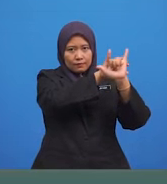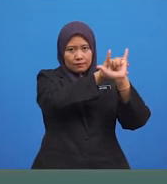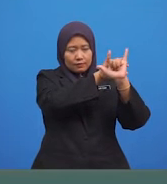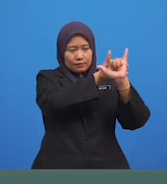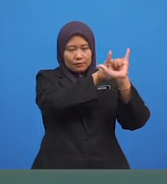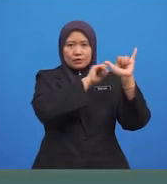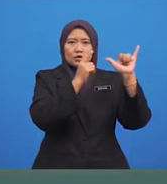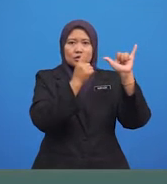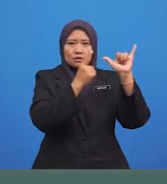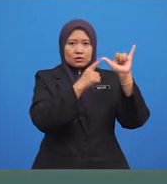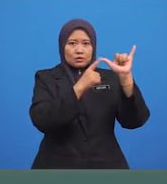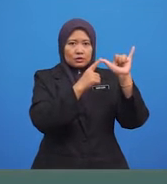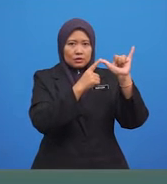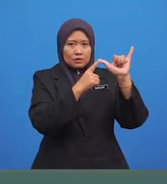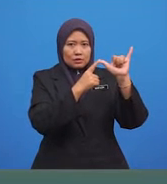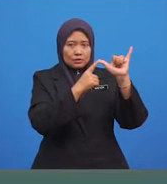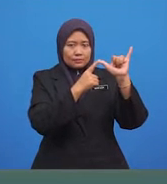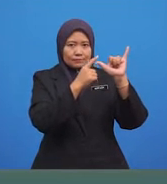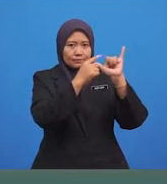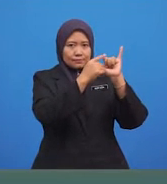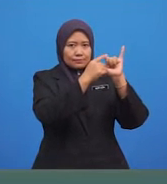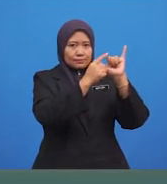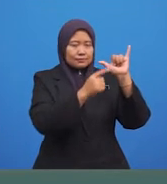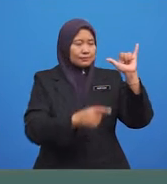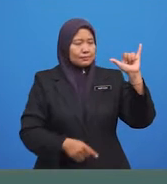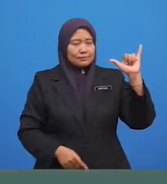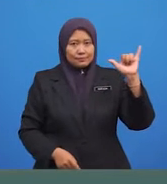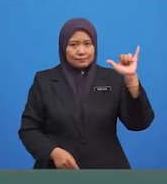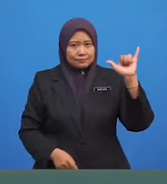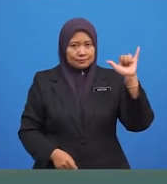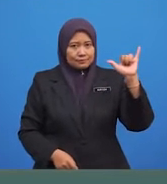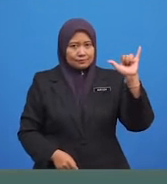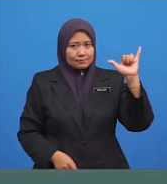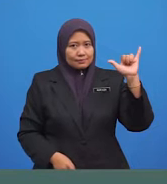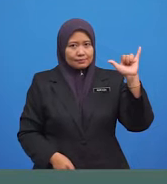Jari telunjuk, jari hantu dan jari manis.